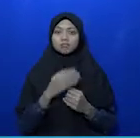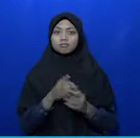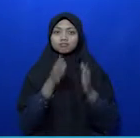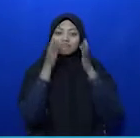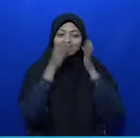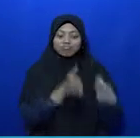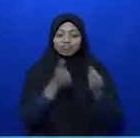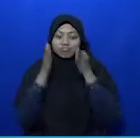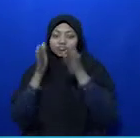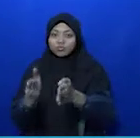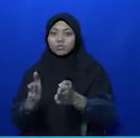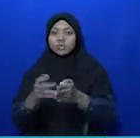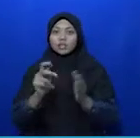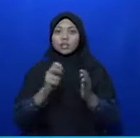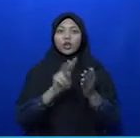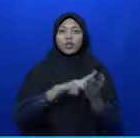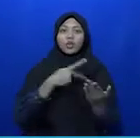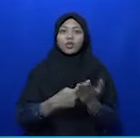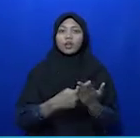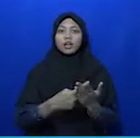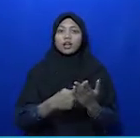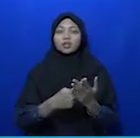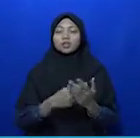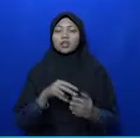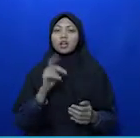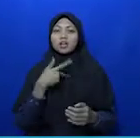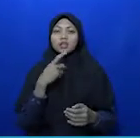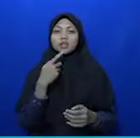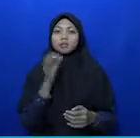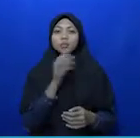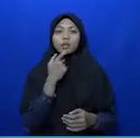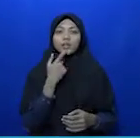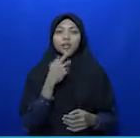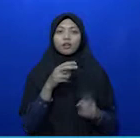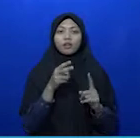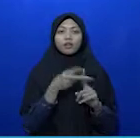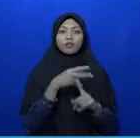dalam kontrak karya ini kan sesungguhnya banyak sekali selain Freeport. Memang Freeport kemudian menjadi